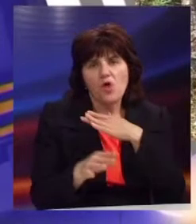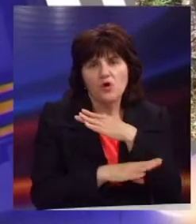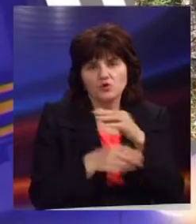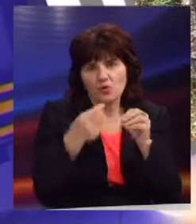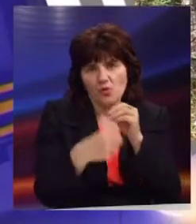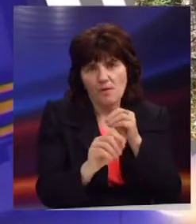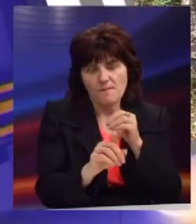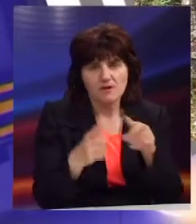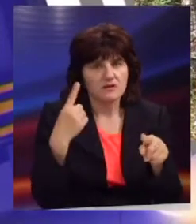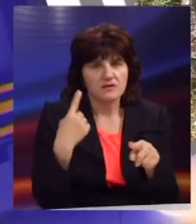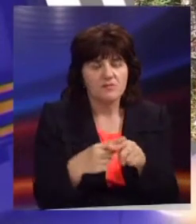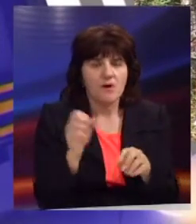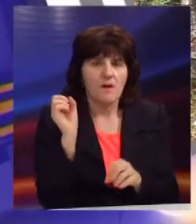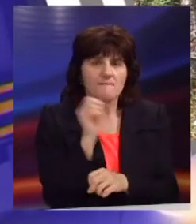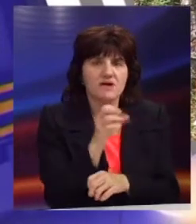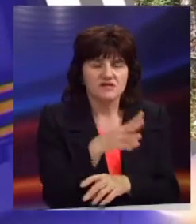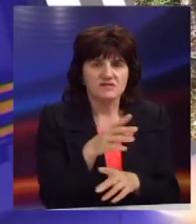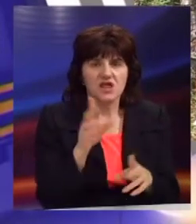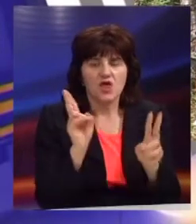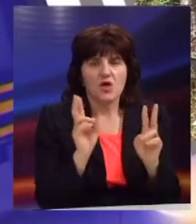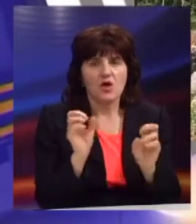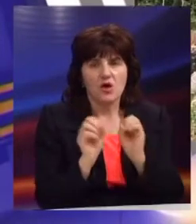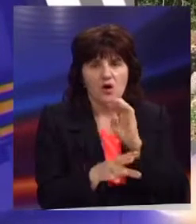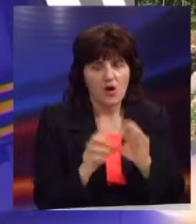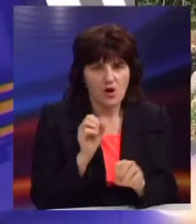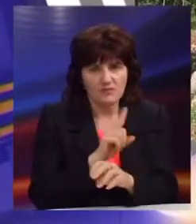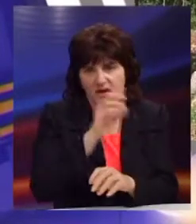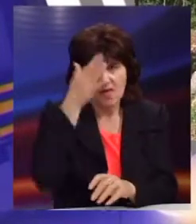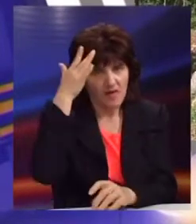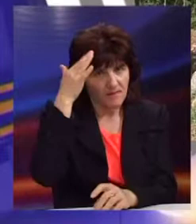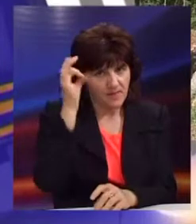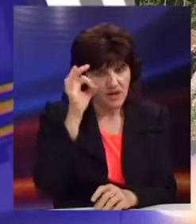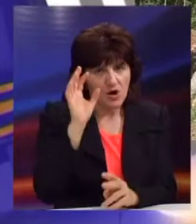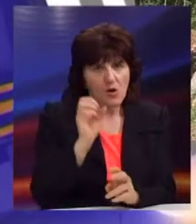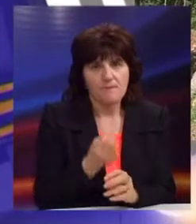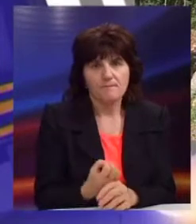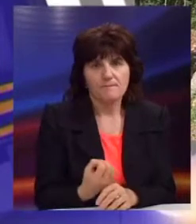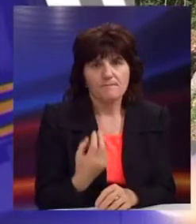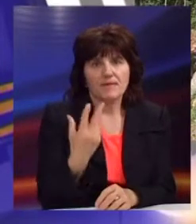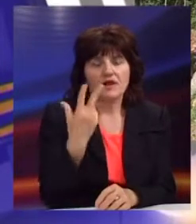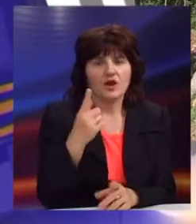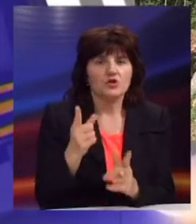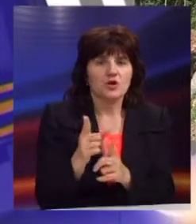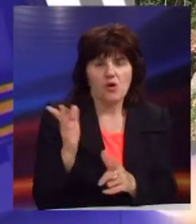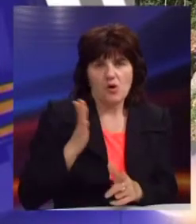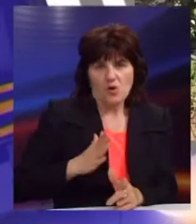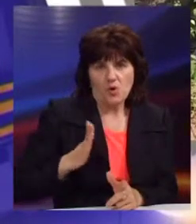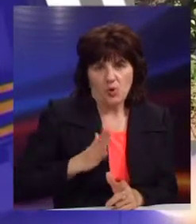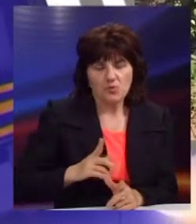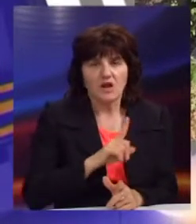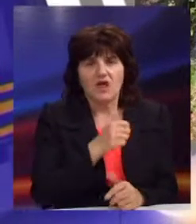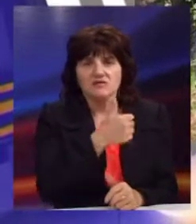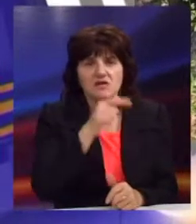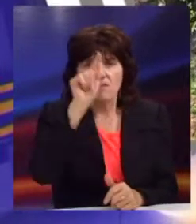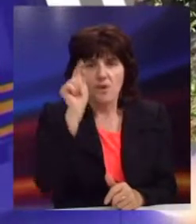je u proteklih 10 godina pošumljeno. Bacanje smeća, otpada i nebriga prema prirodi, pitanje vaspitanja i kulture